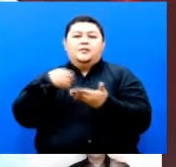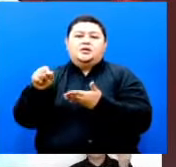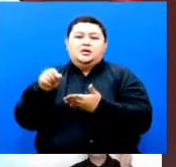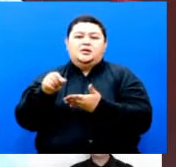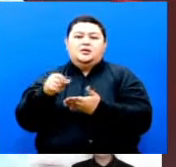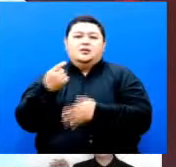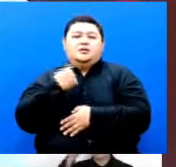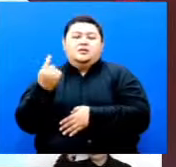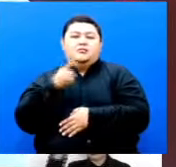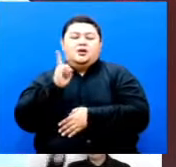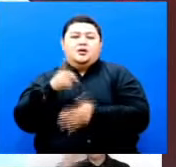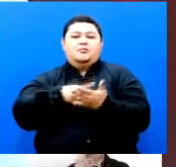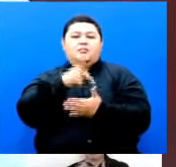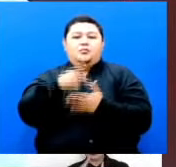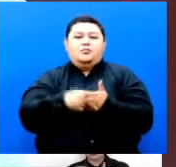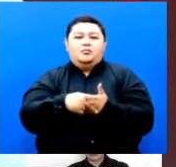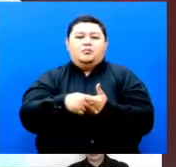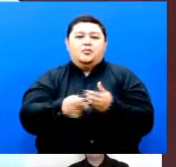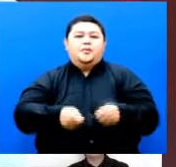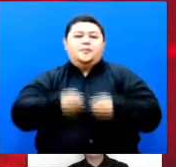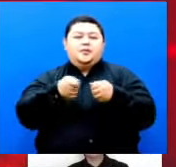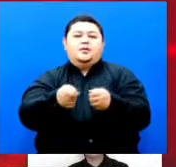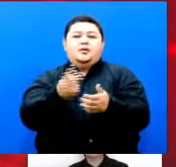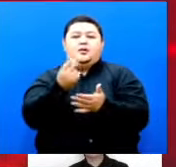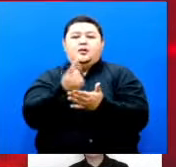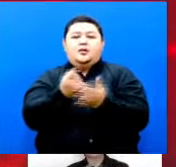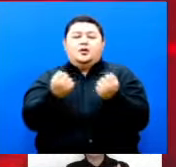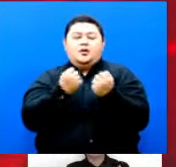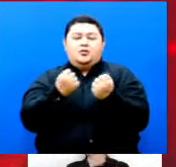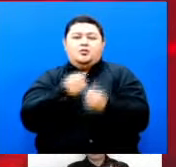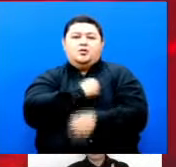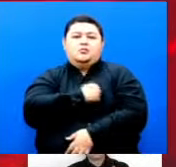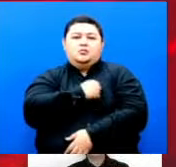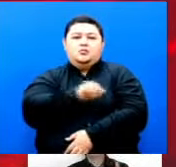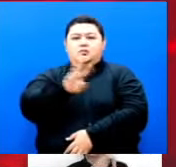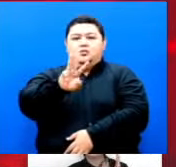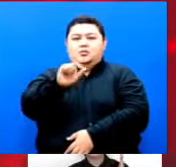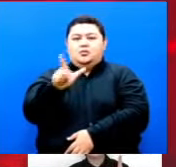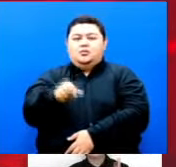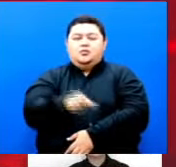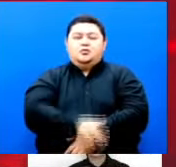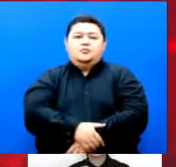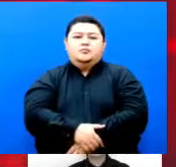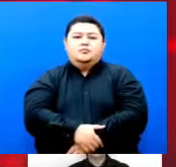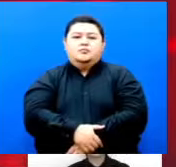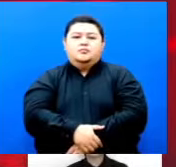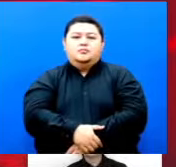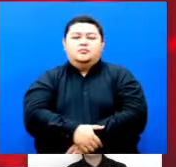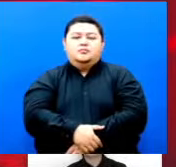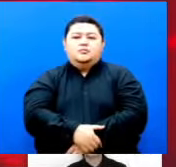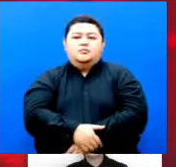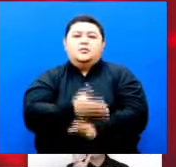diberhentikan,pasanganRido akanmembuatprogramuntukmenyediakan danadukungansosialselama3bulansebelummereka